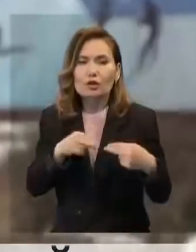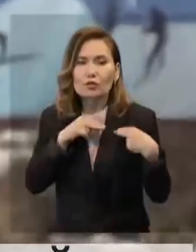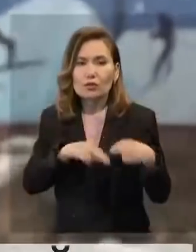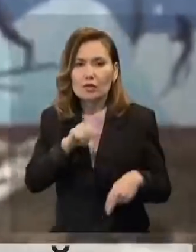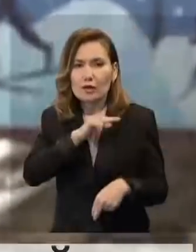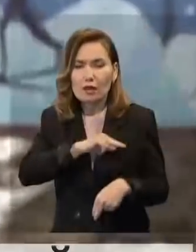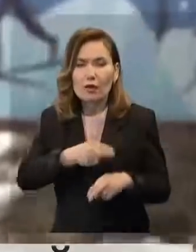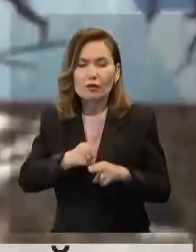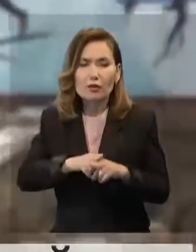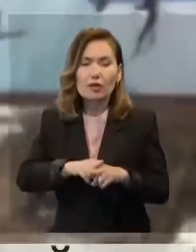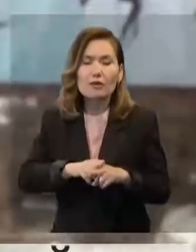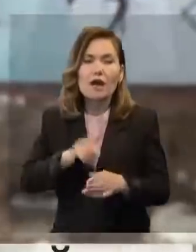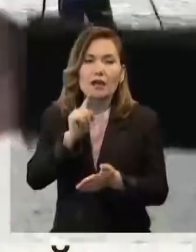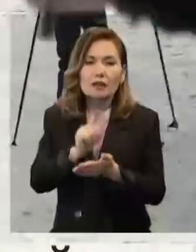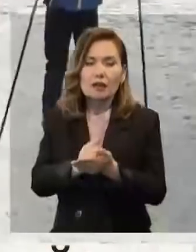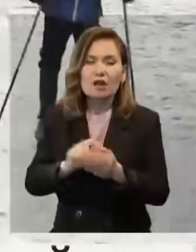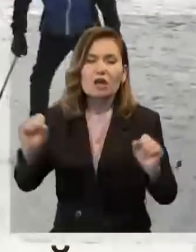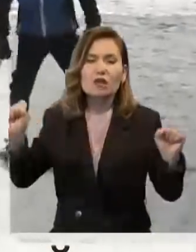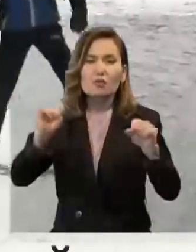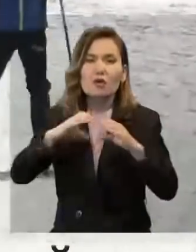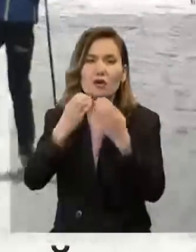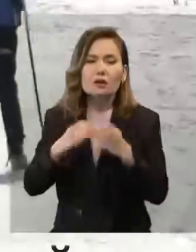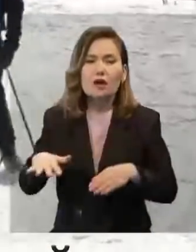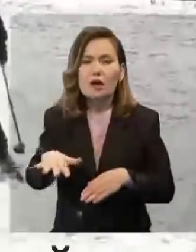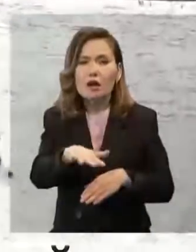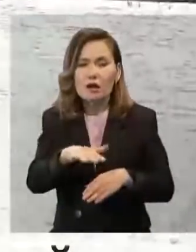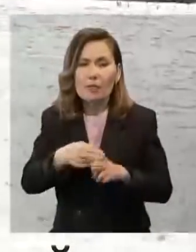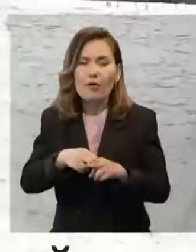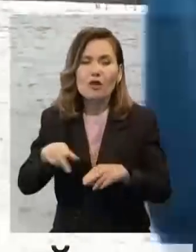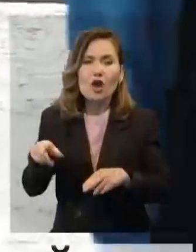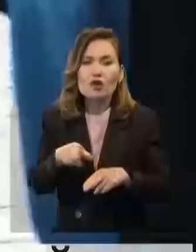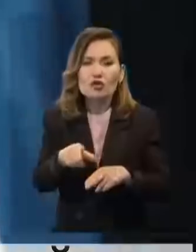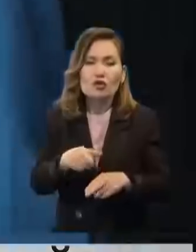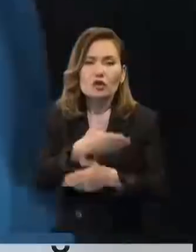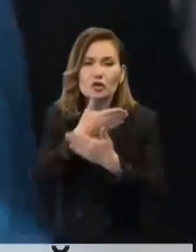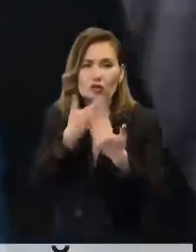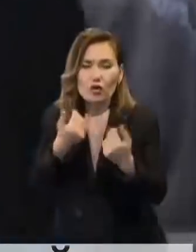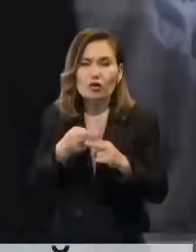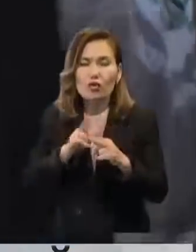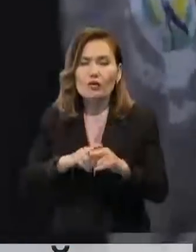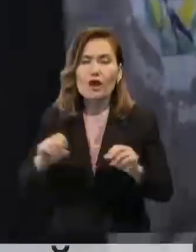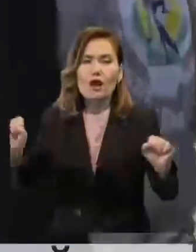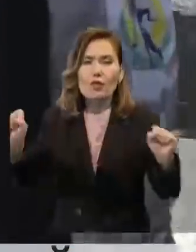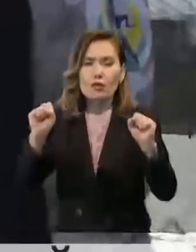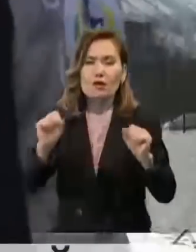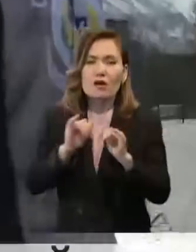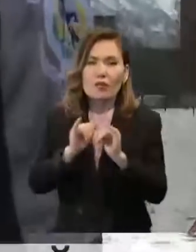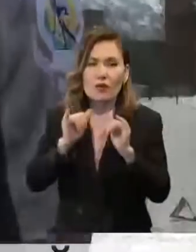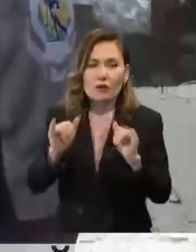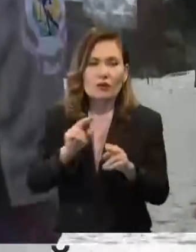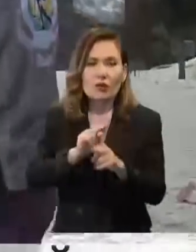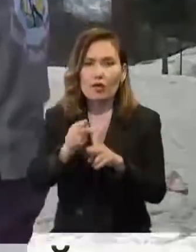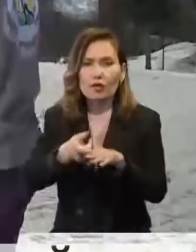жүргендігін айтады. Себебі тиісті спорт алаңдары мен стадион инфрақұрылым қолға алынбай, бүгінгі жеңіс уақытша ғана жетістік